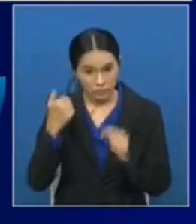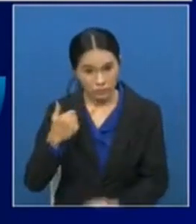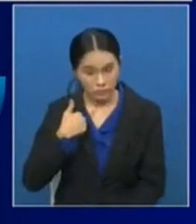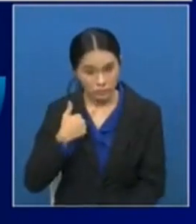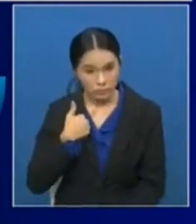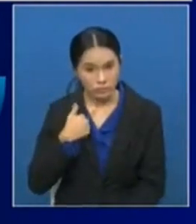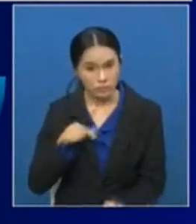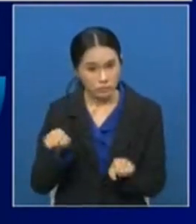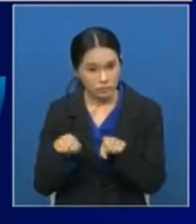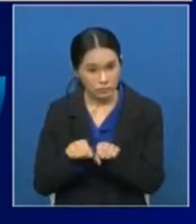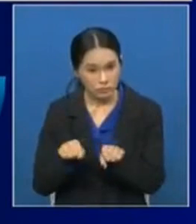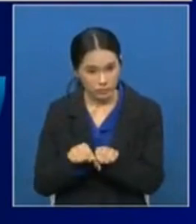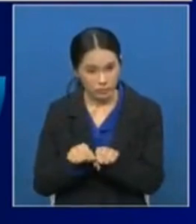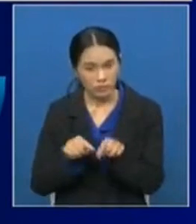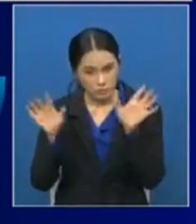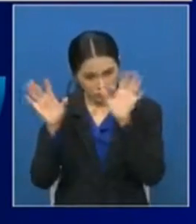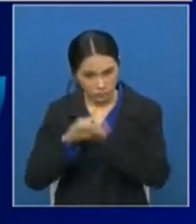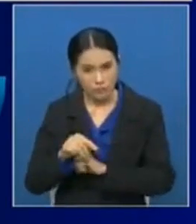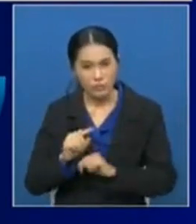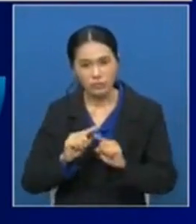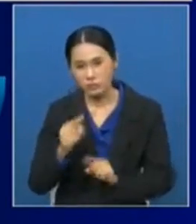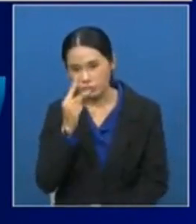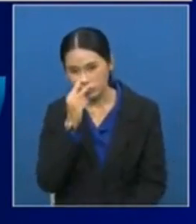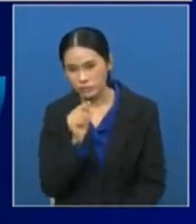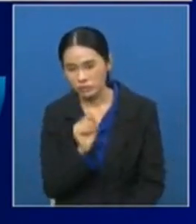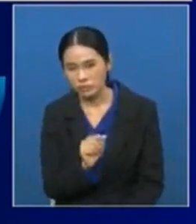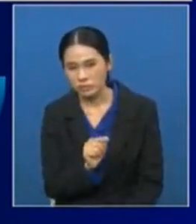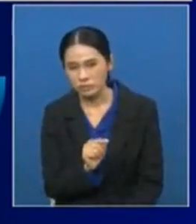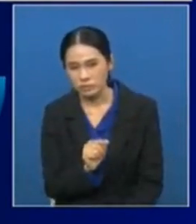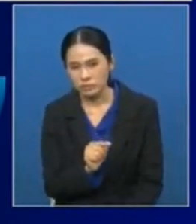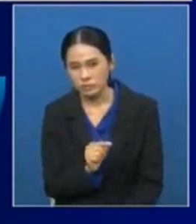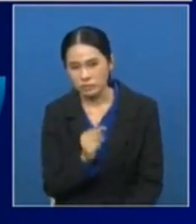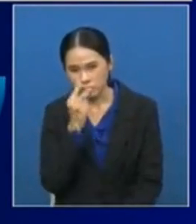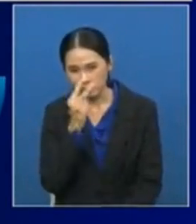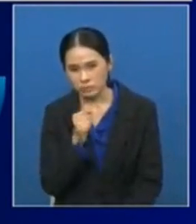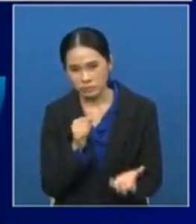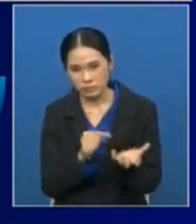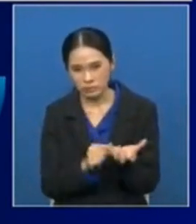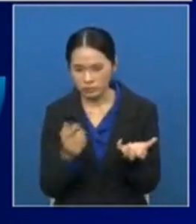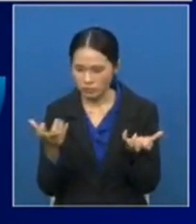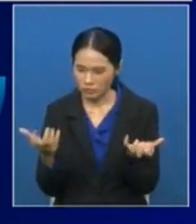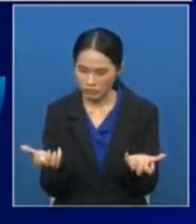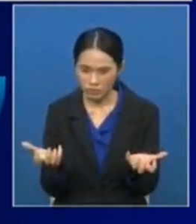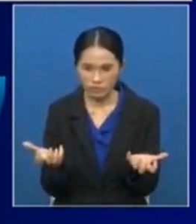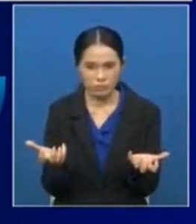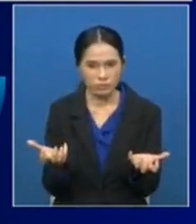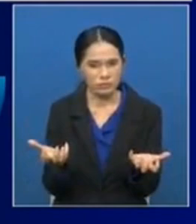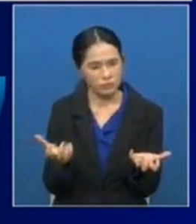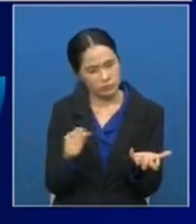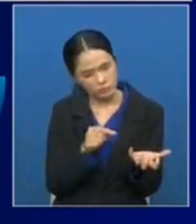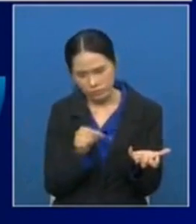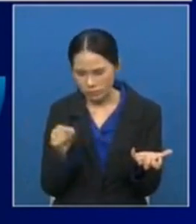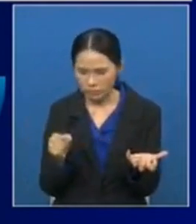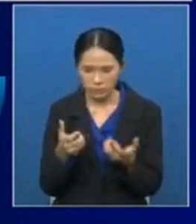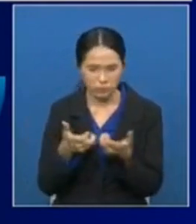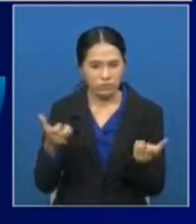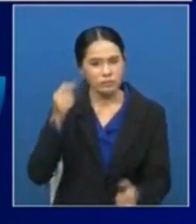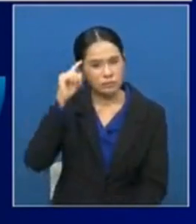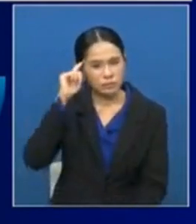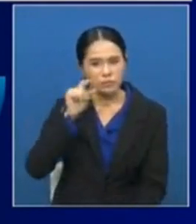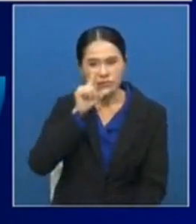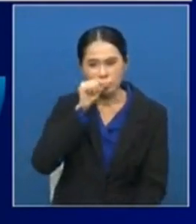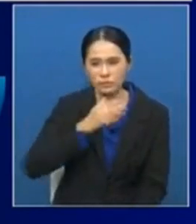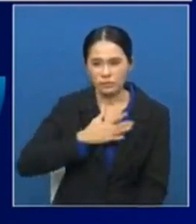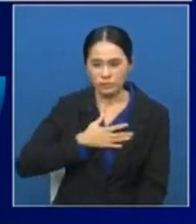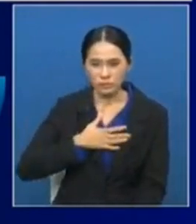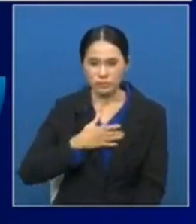ะเกือบเป๊ะเลยนะ เกือบเป๊ะเนาะแต่ถ้าดูเผินๆมันก็ดูไม่แทบจะแยกไม่ออกไหมคุณผู้ชมไก่เราอาจจะอุ